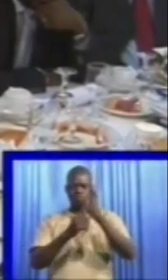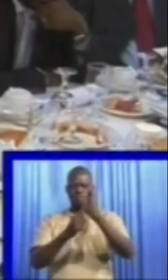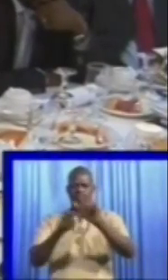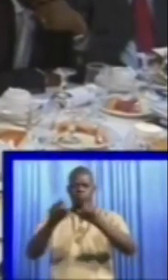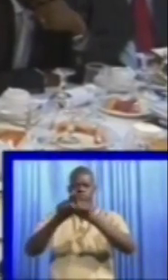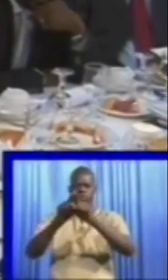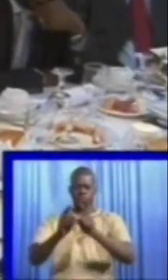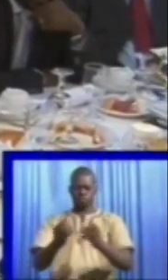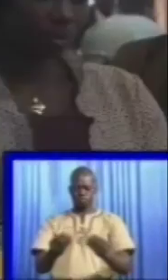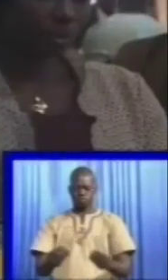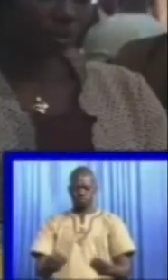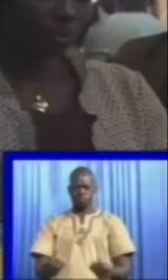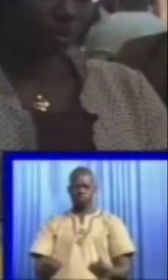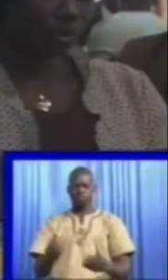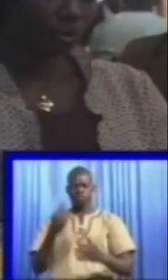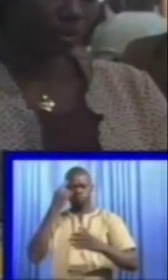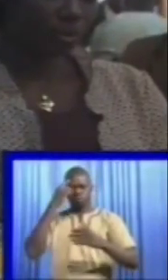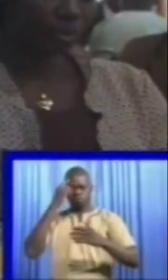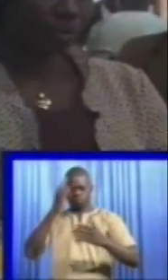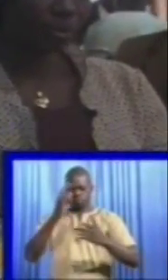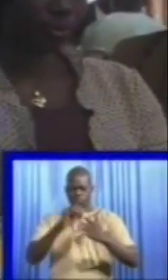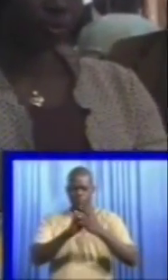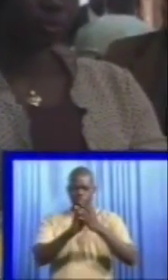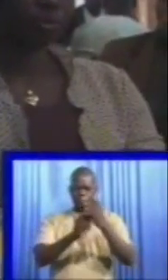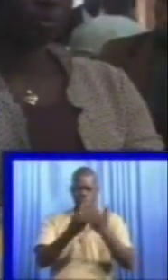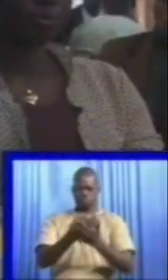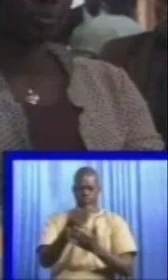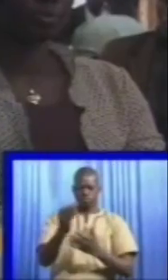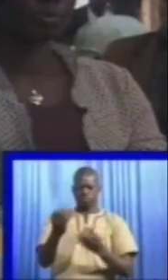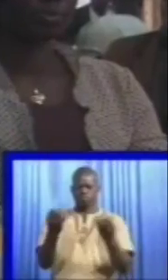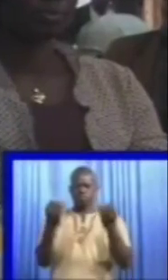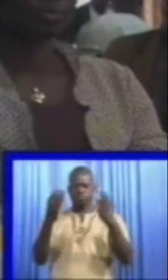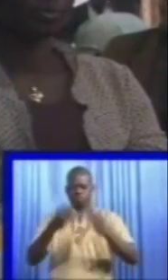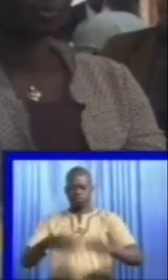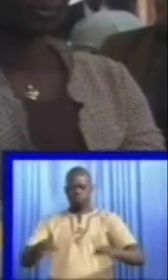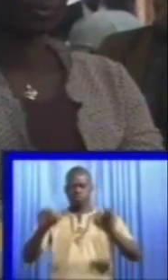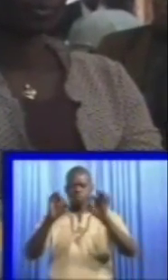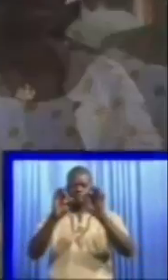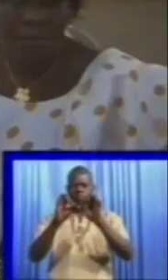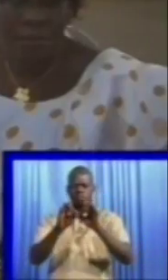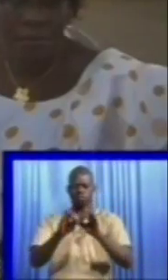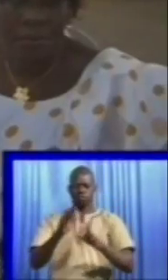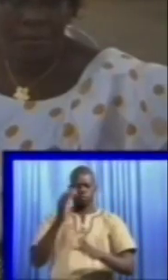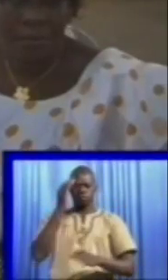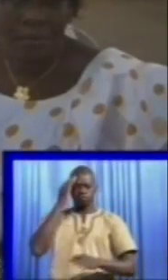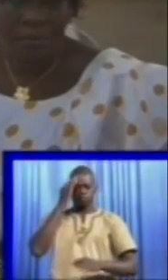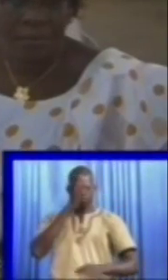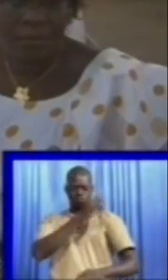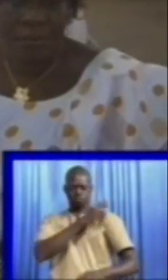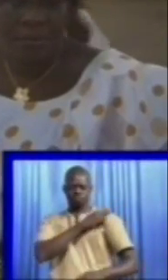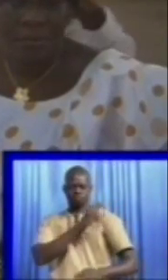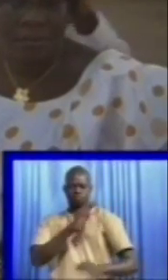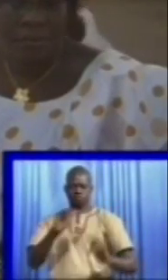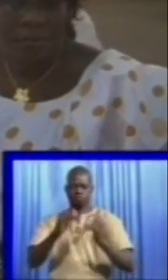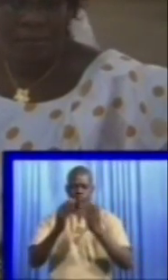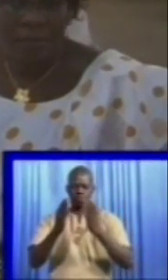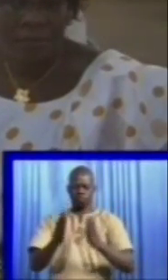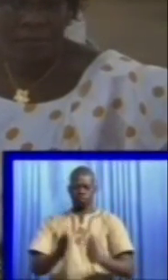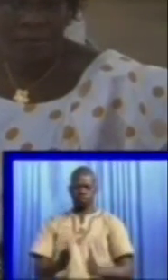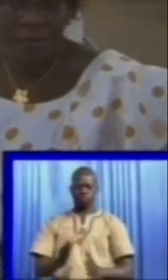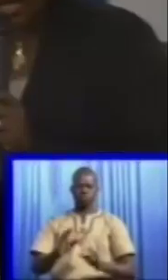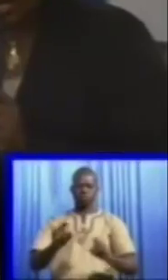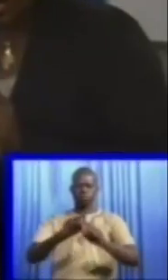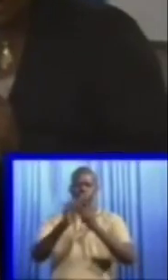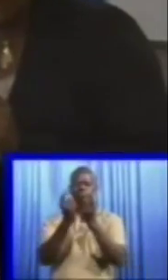une des solutions pour amortir les investissements massifs et importants. Conscient du rôle capital des médias, la commission